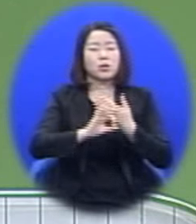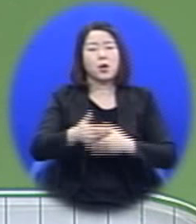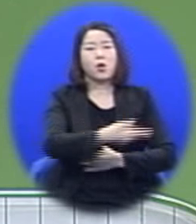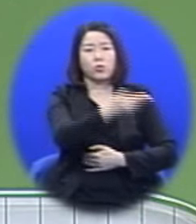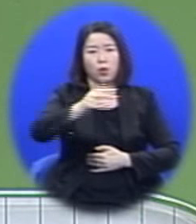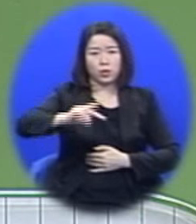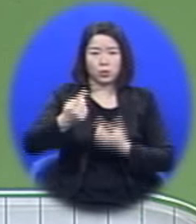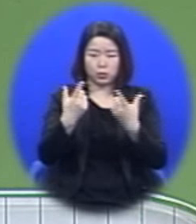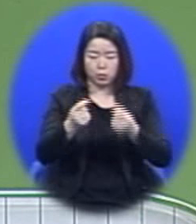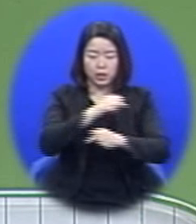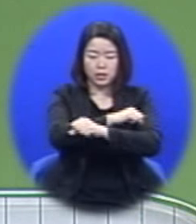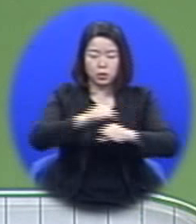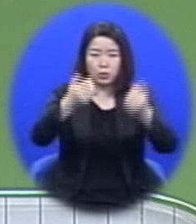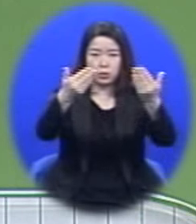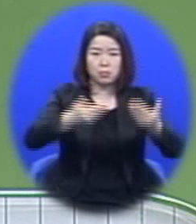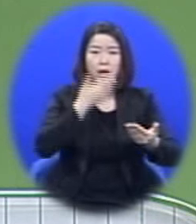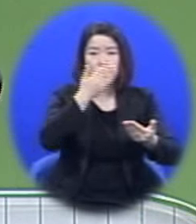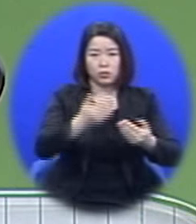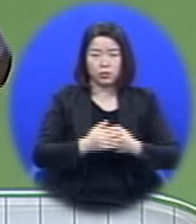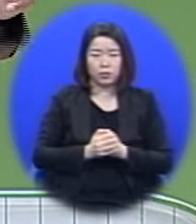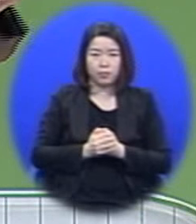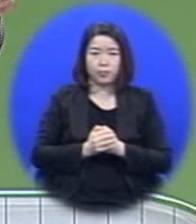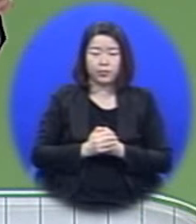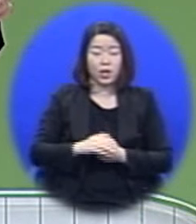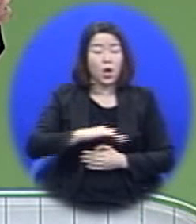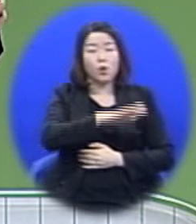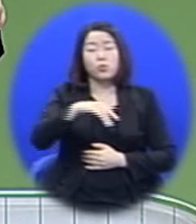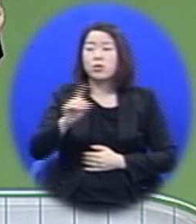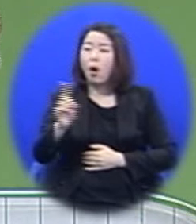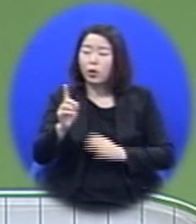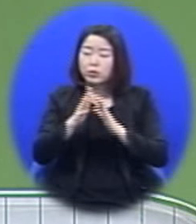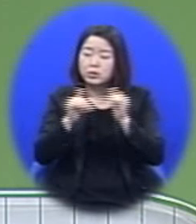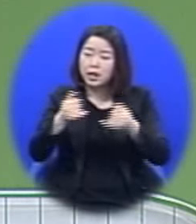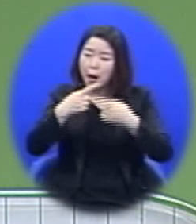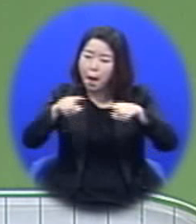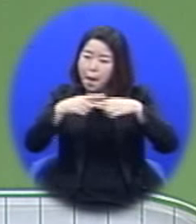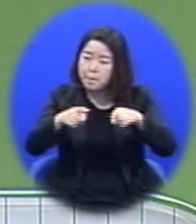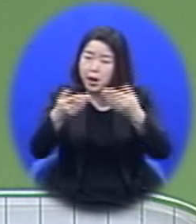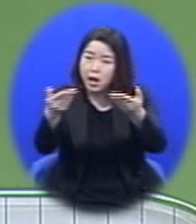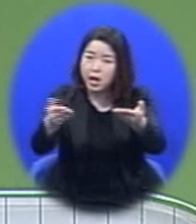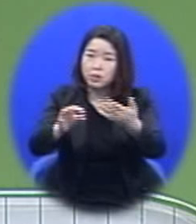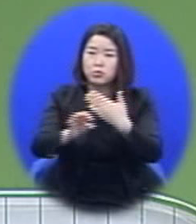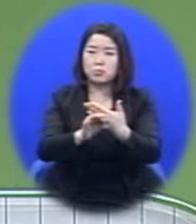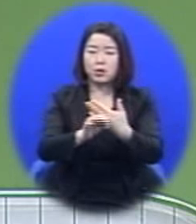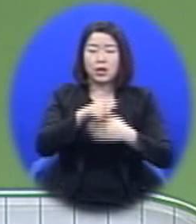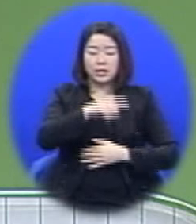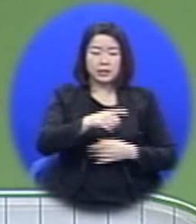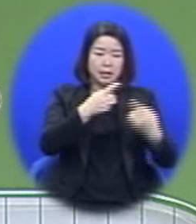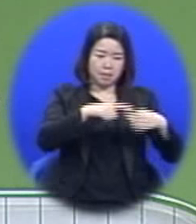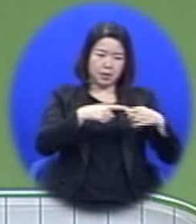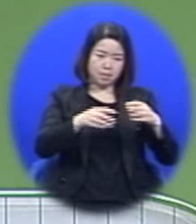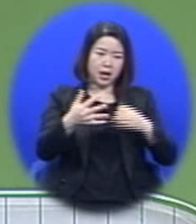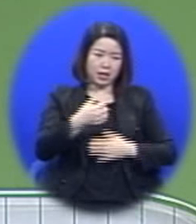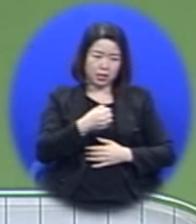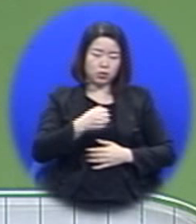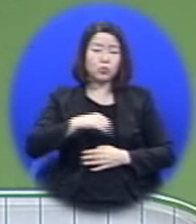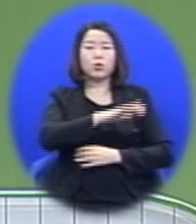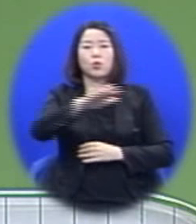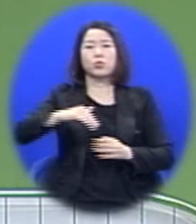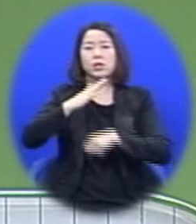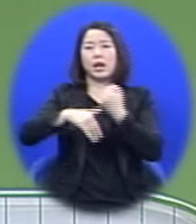것이요. 우리가 어떤 사람을 비판하면 하나님은 꼭 그 비판으로 여러분을